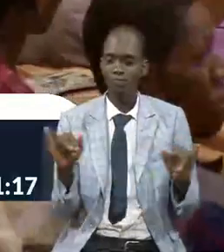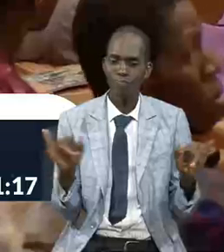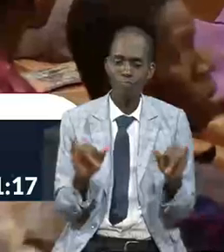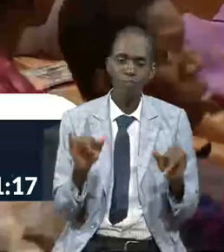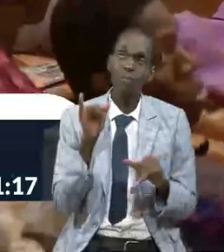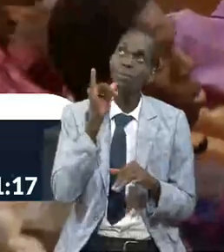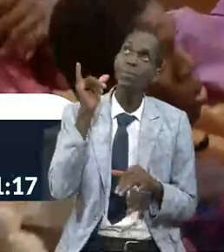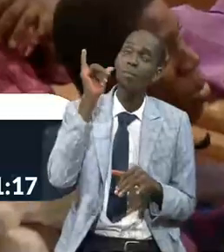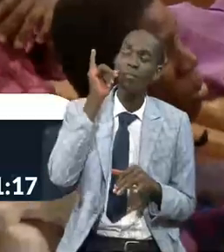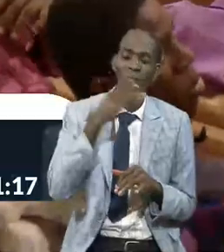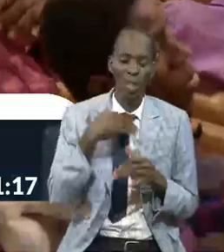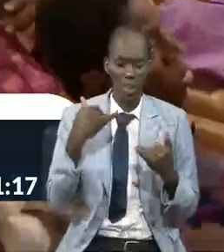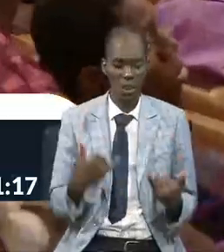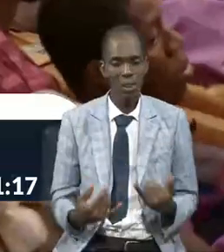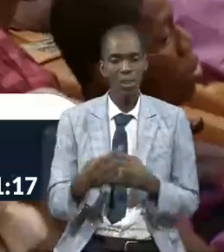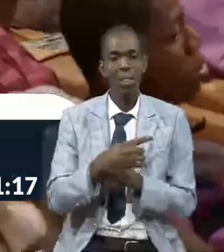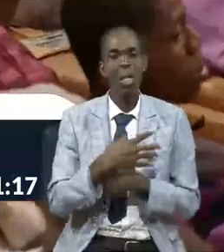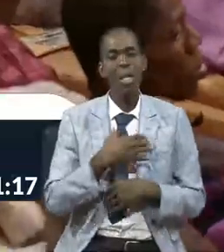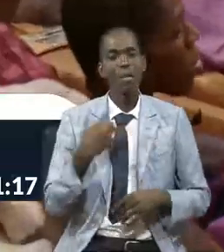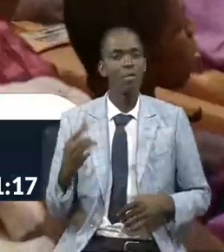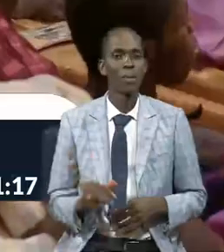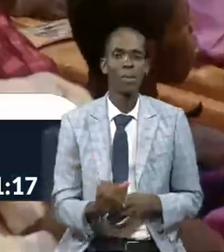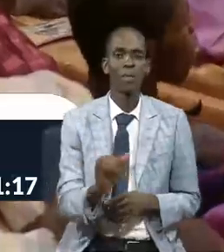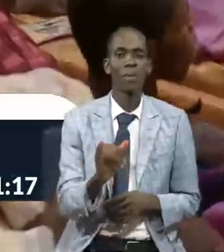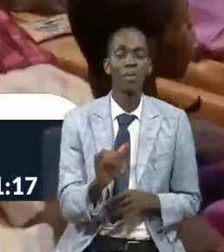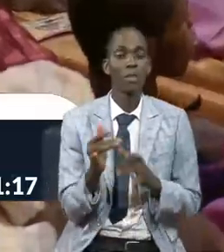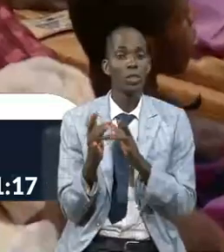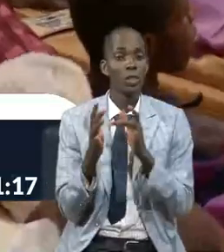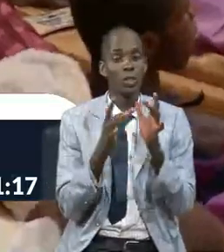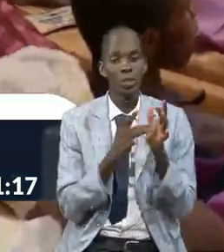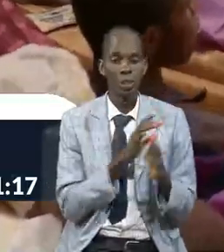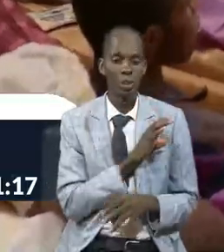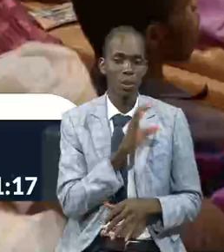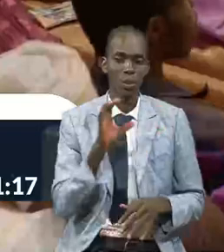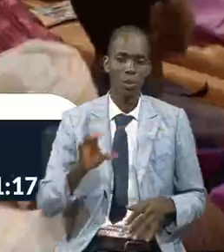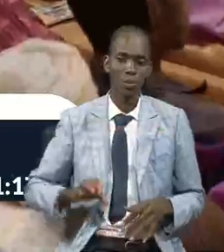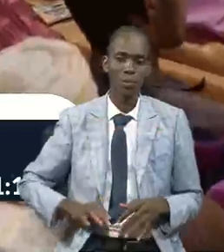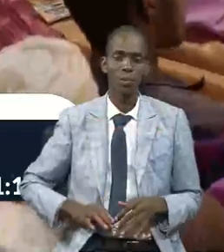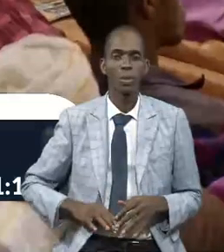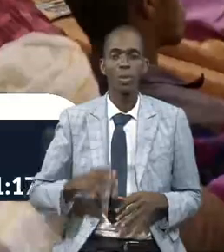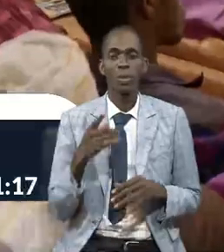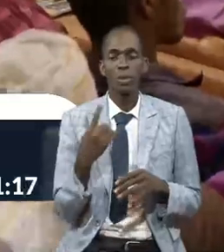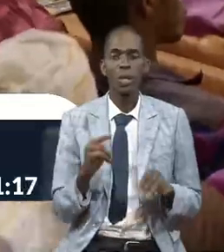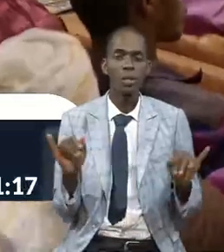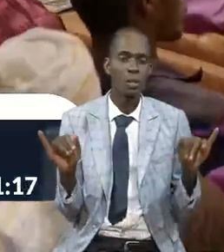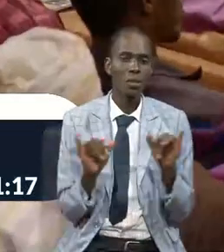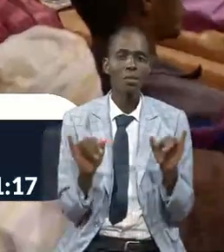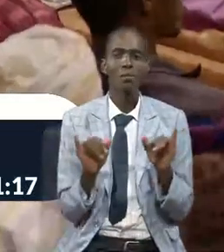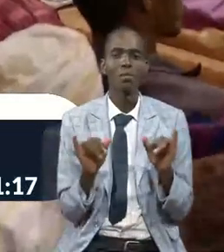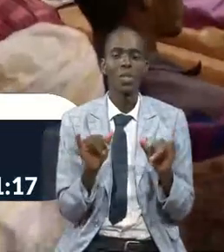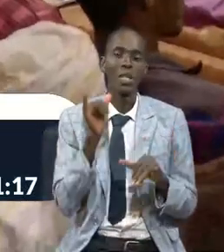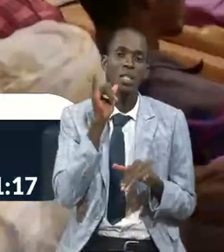Jésus-Christ est le même hier, aujourd'hui et éternellement. Jésus-Christ est le